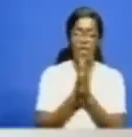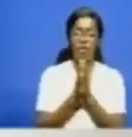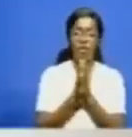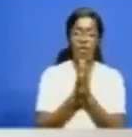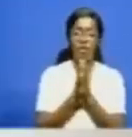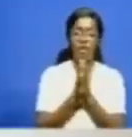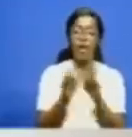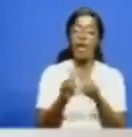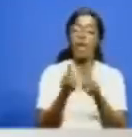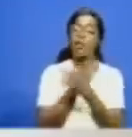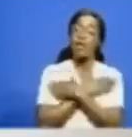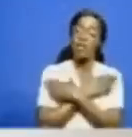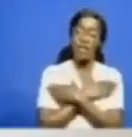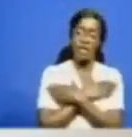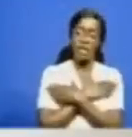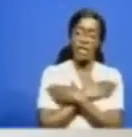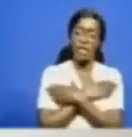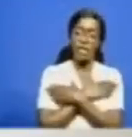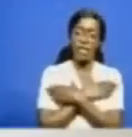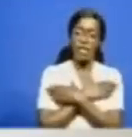kama marafiki,